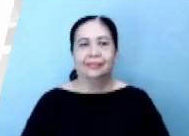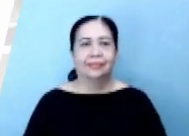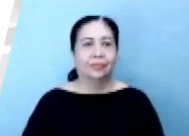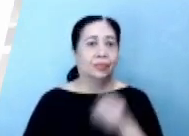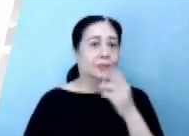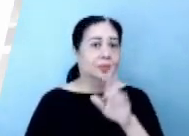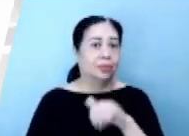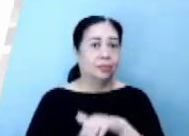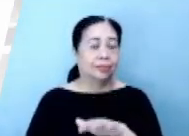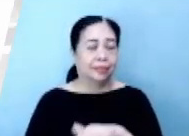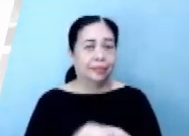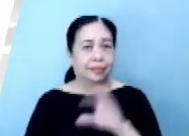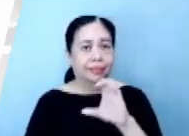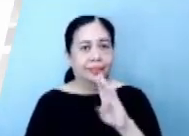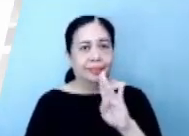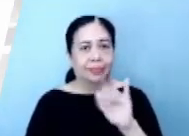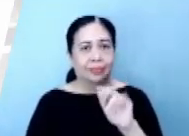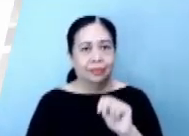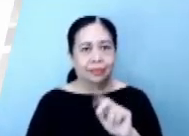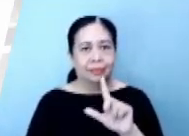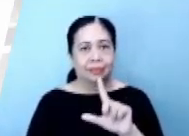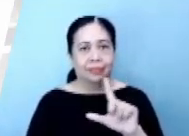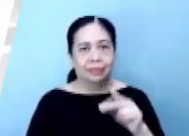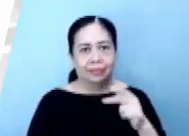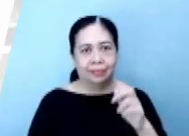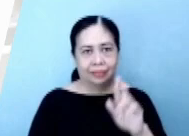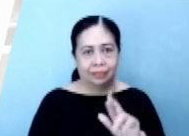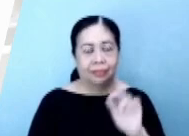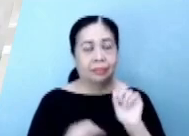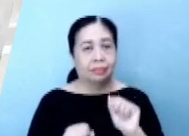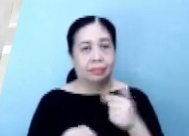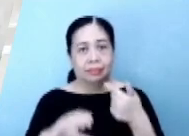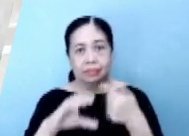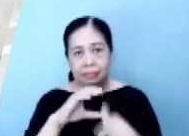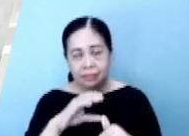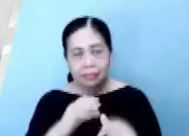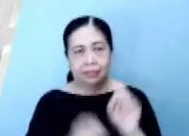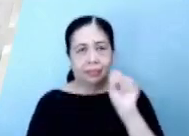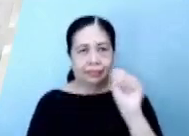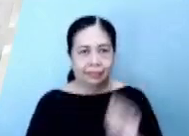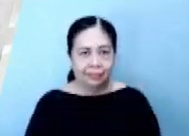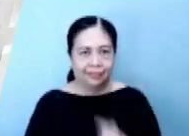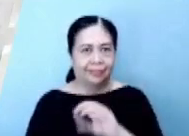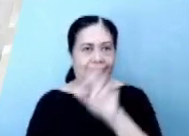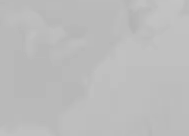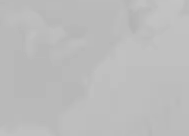sa Cebuana Luwilier. Pwede ring online via GCash, Shopee at Lazada.